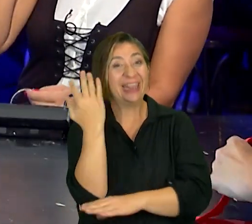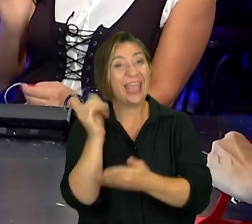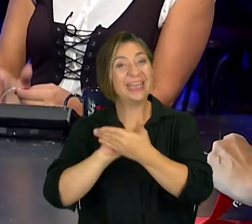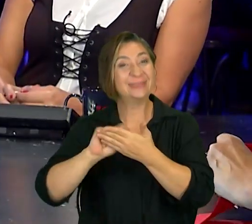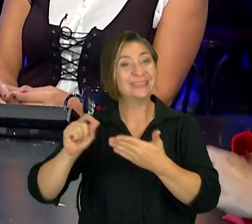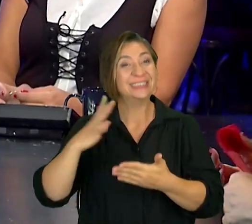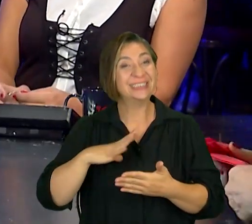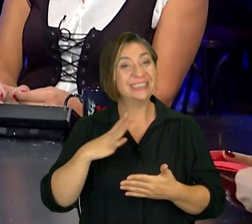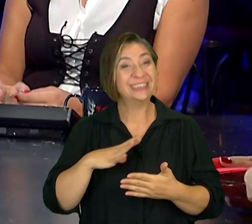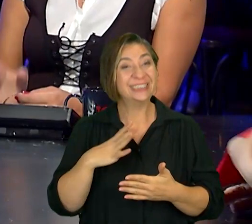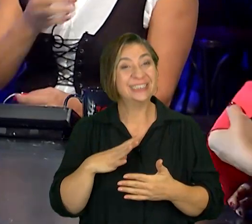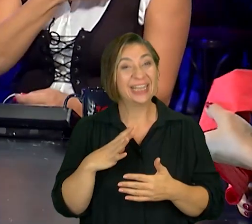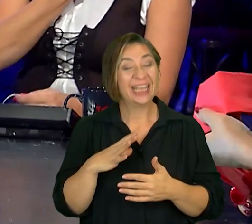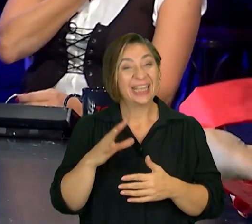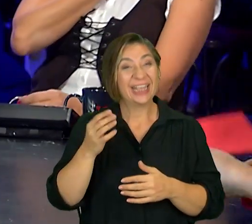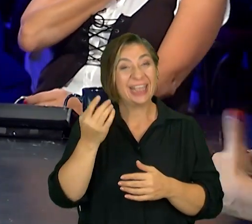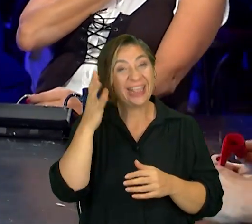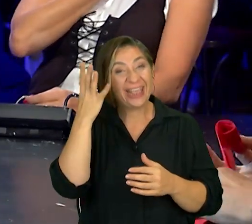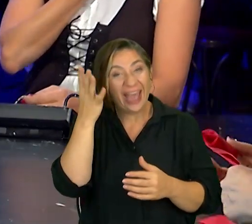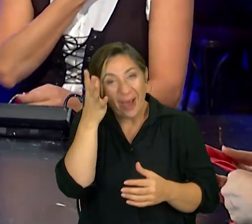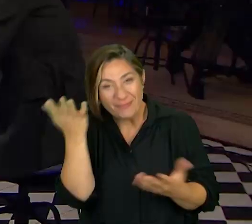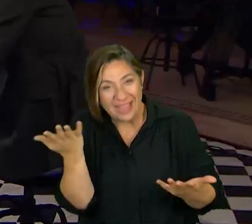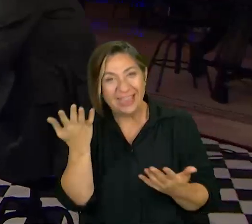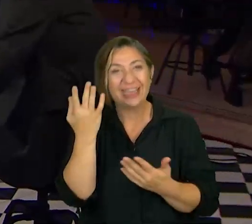Ne yazmasını mesela? Ay, nerd, gerizekalı.